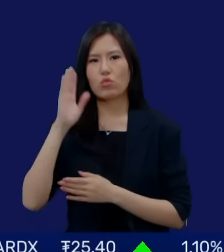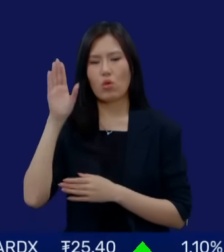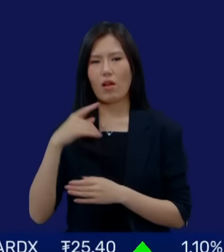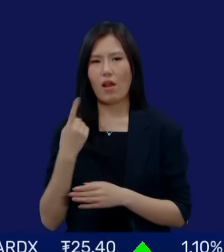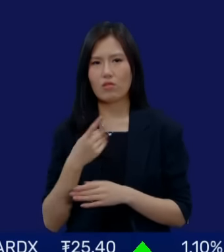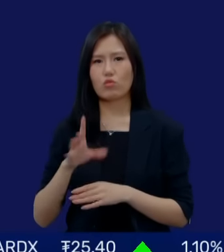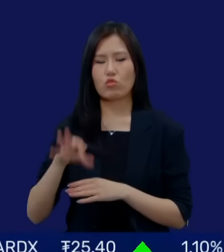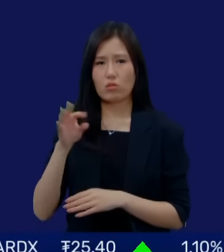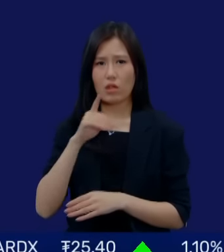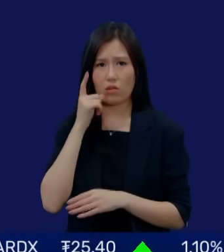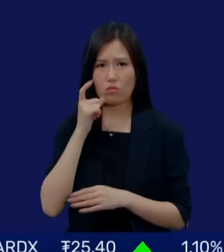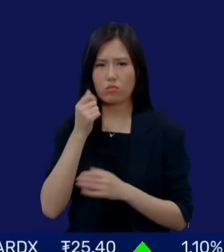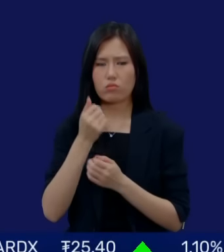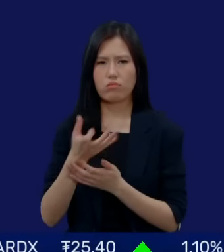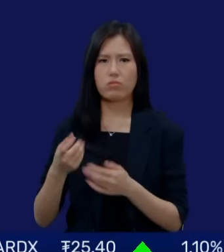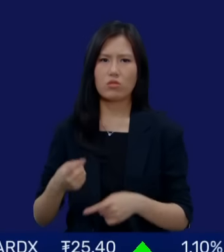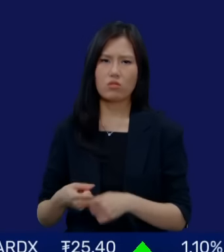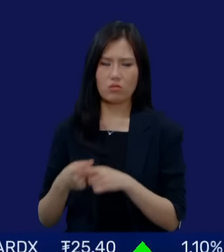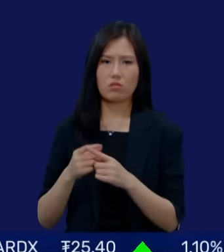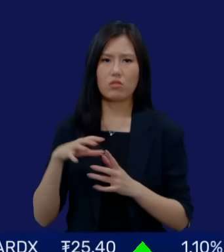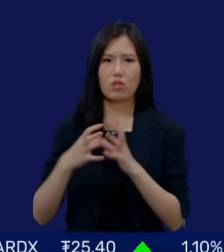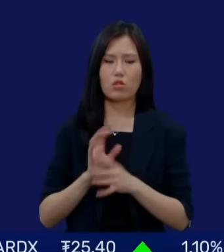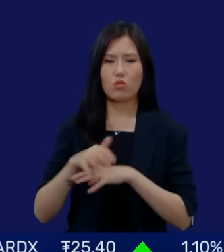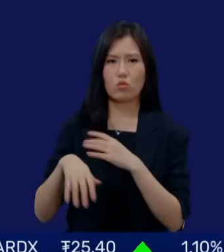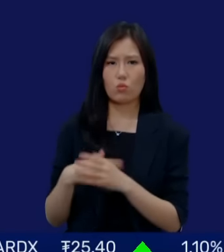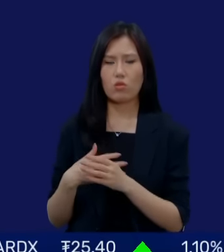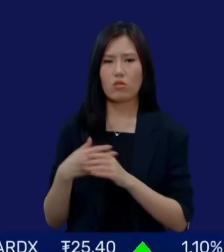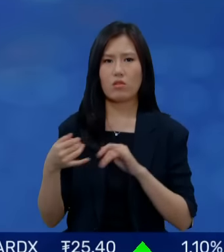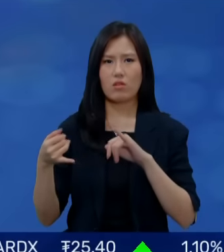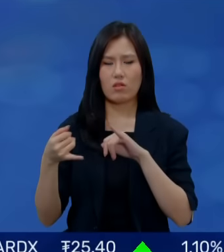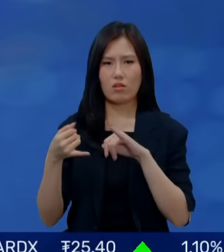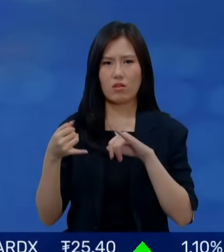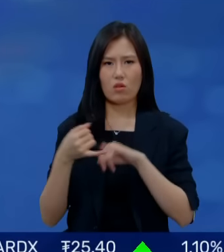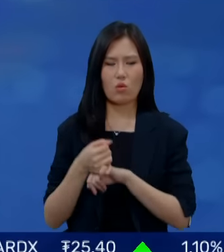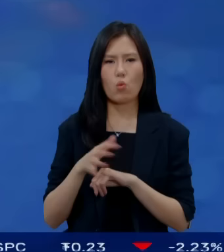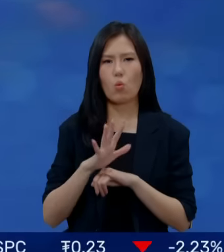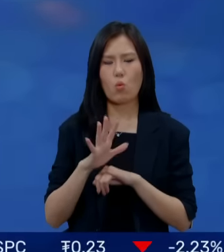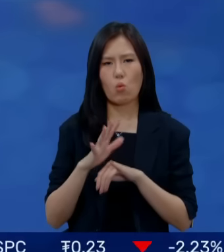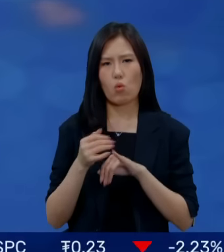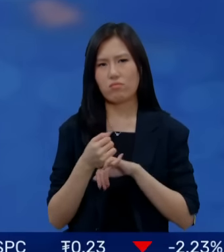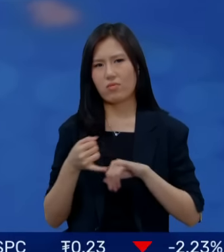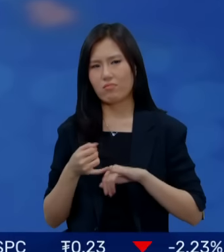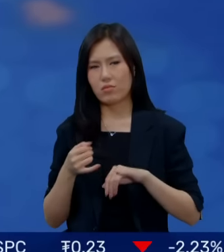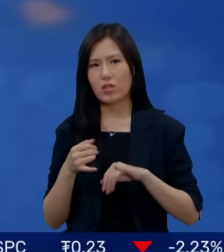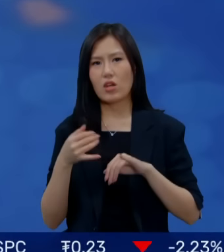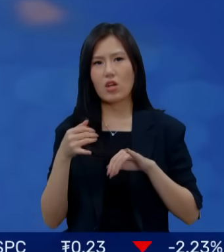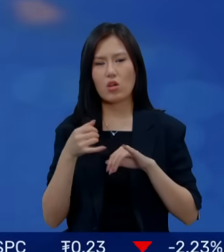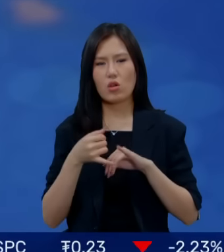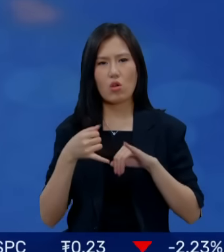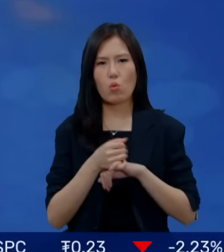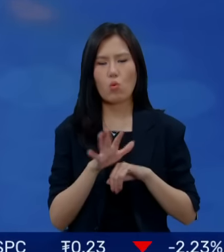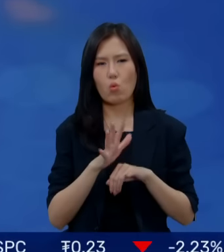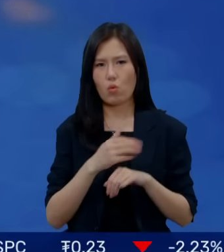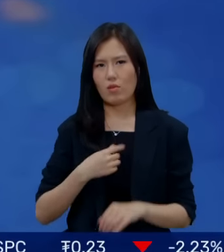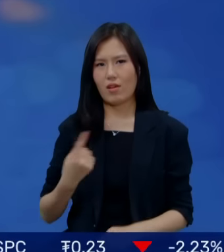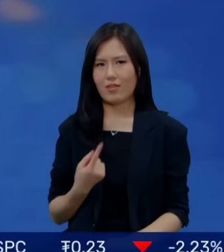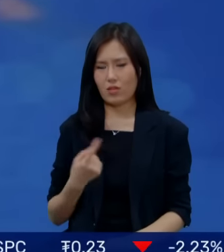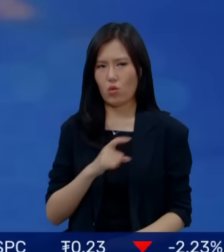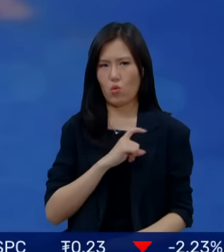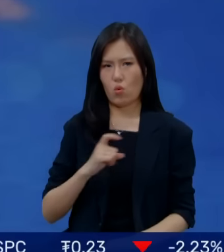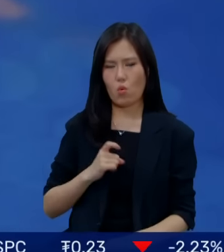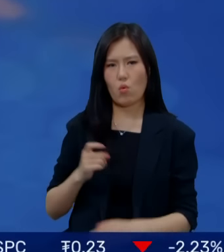үр дүн гарсан байна. За эндээс үзэх юм бол дэлхийн тахна гэрлэлт багасч байгаа боловч за залуус өөрсдийн одоо хувь хүний хөгжилд илүү